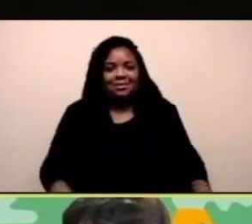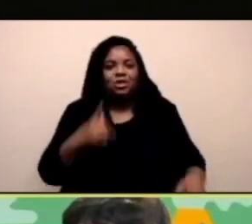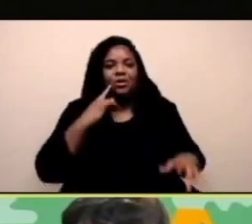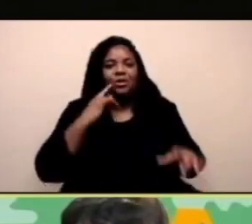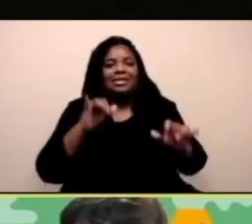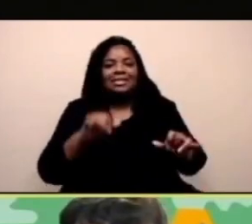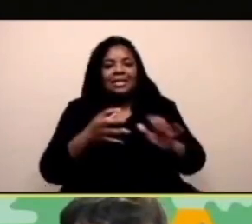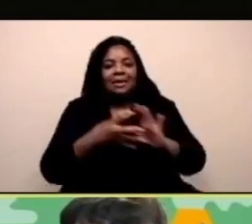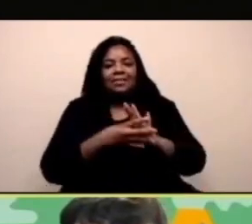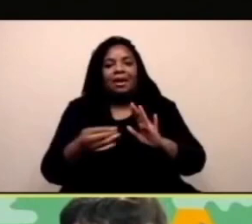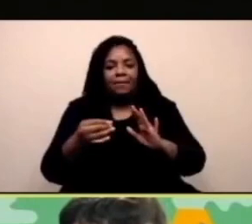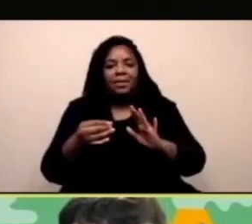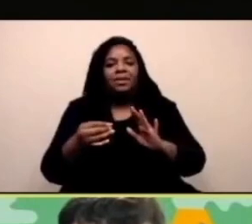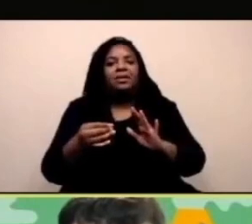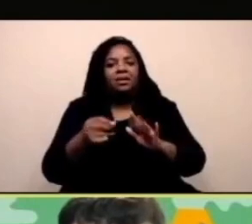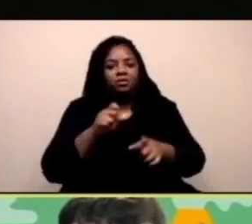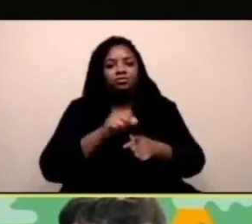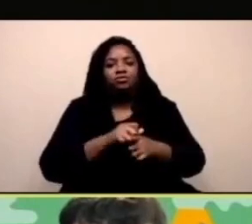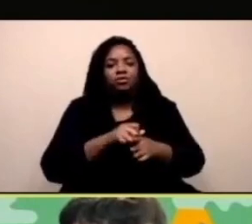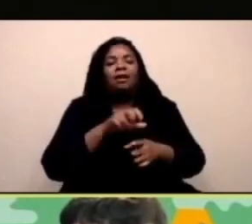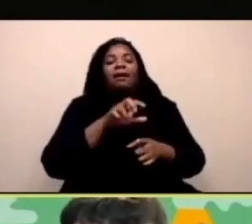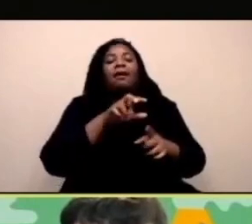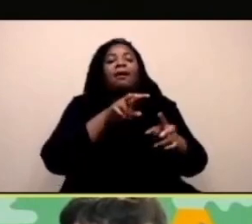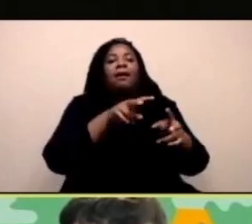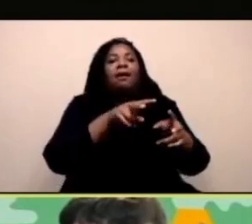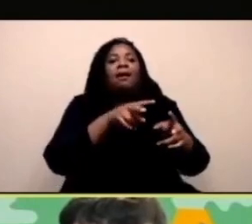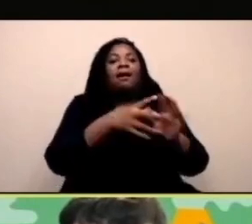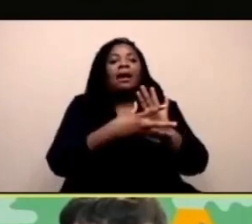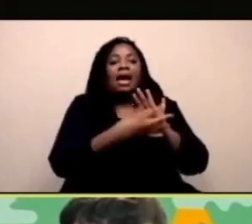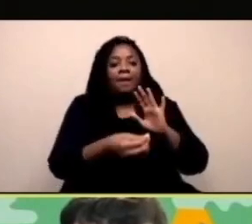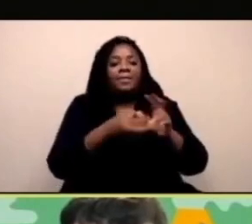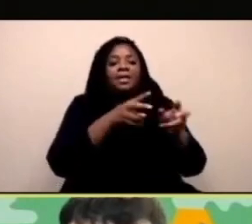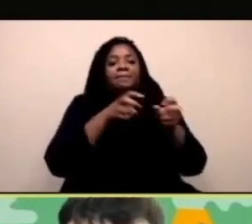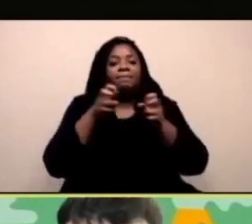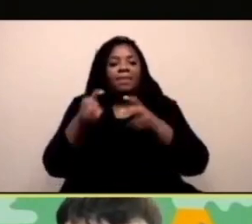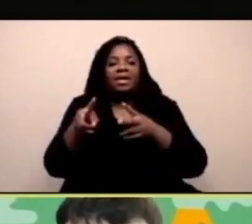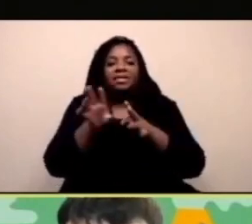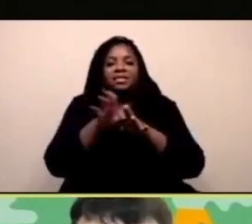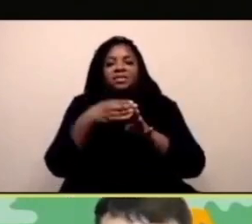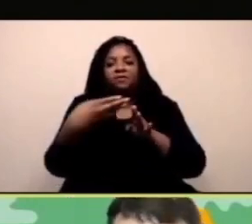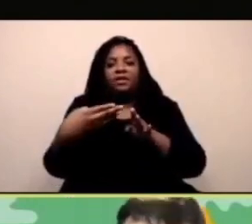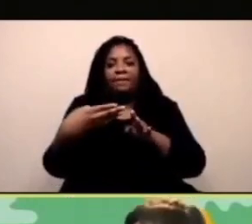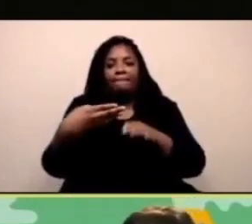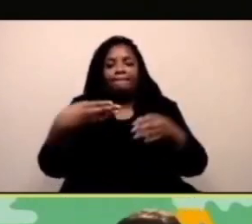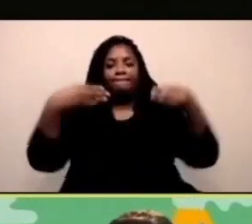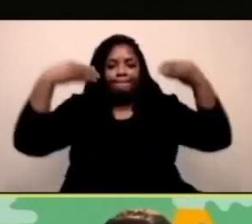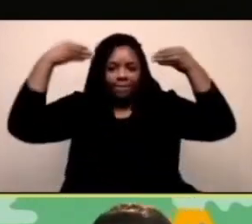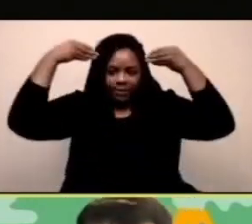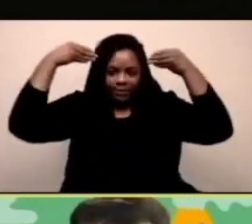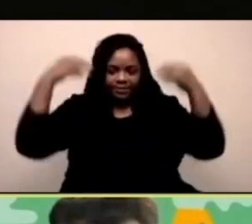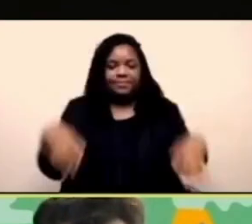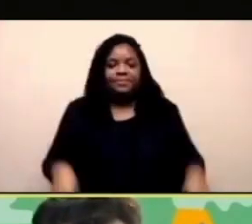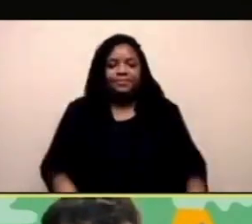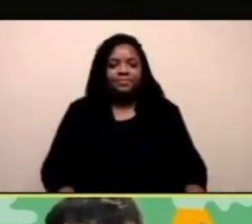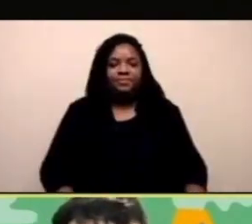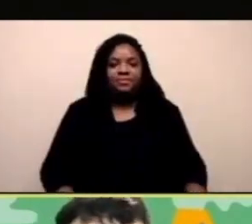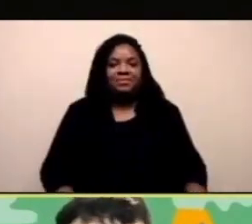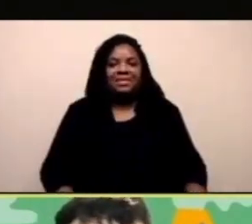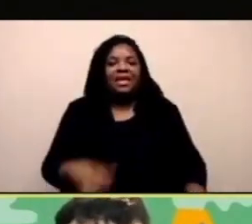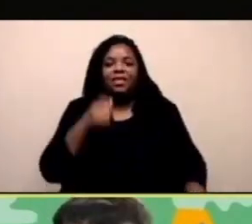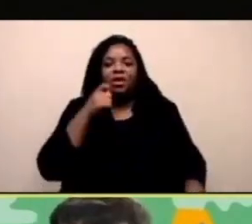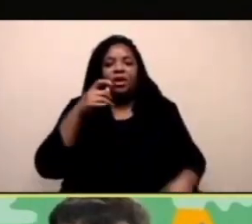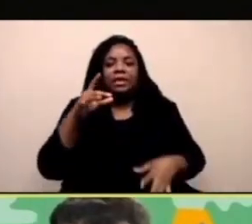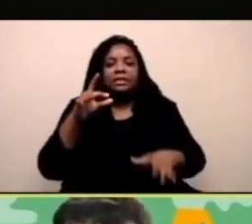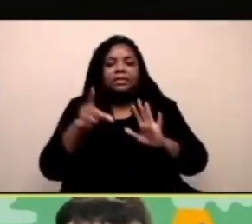少し傾いたお耳をつけて色をつけますで同じ